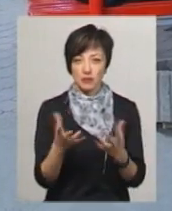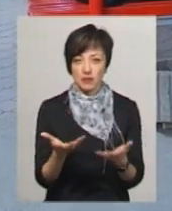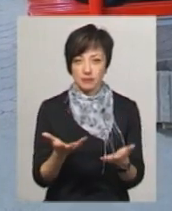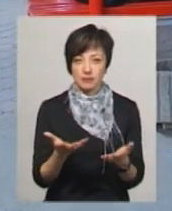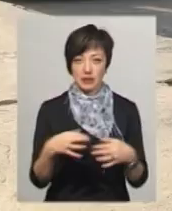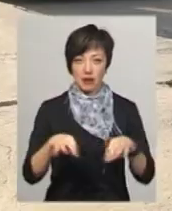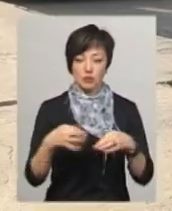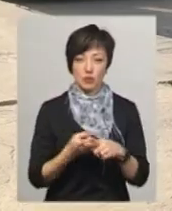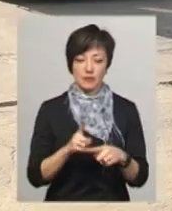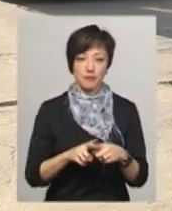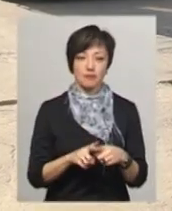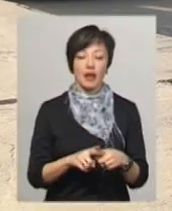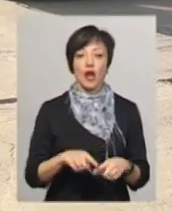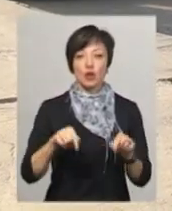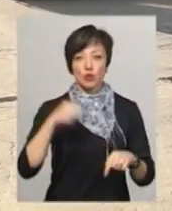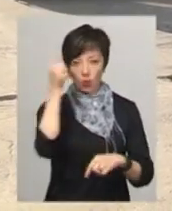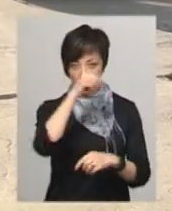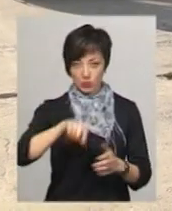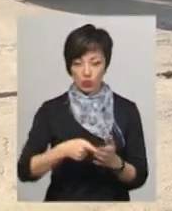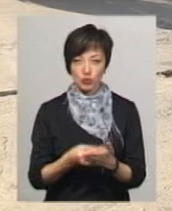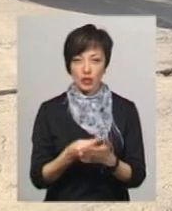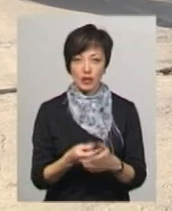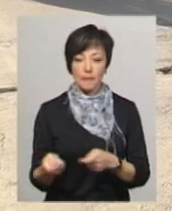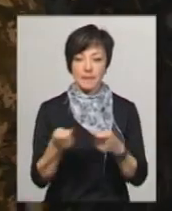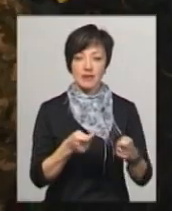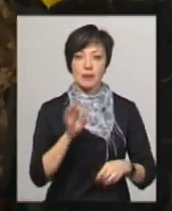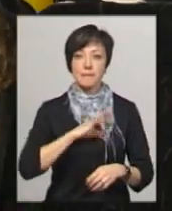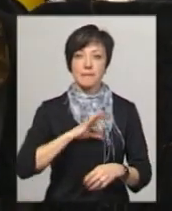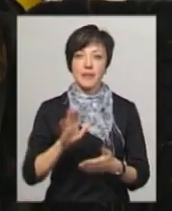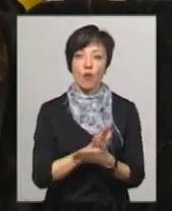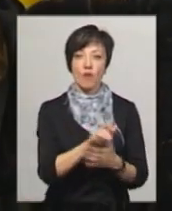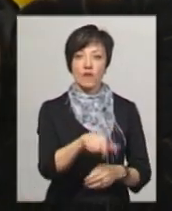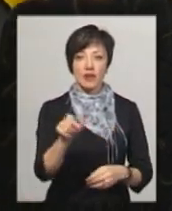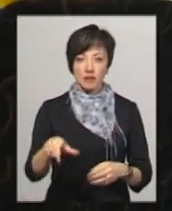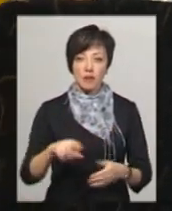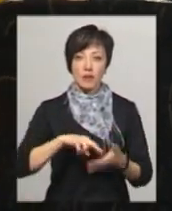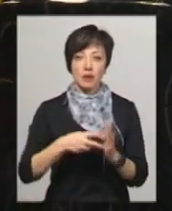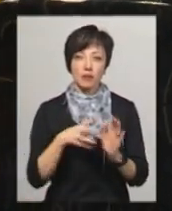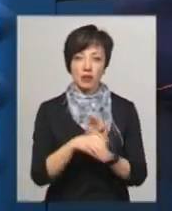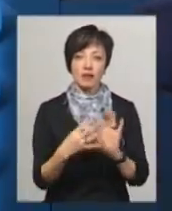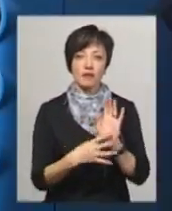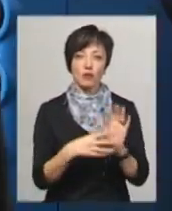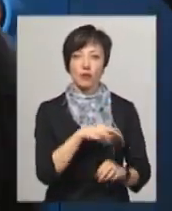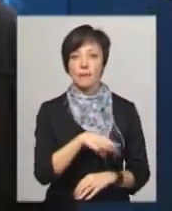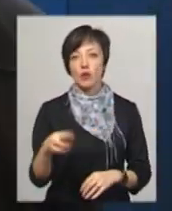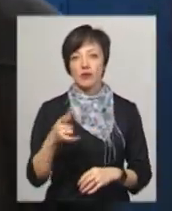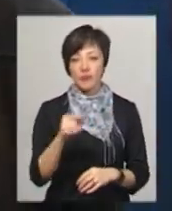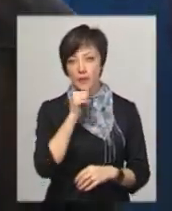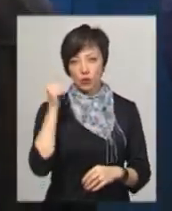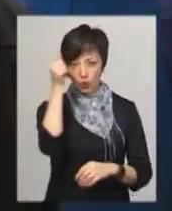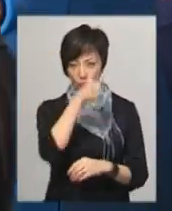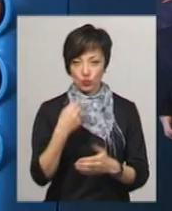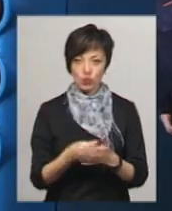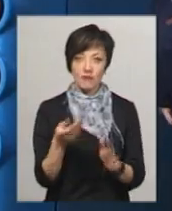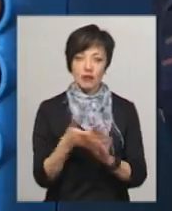той транспорт. Нагадаємо, цьогоріч з міського бюджету на перевезення пільговиків в комунальному транспорті передбачено 90 мільйонів гривень. Минулого року